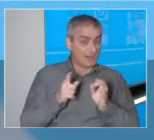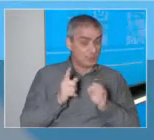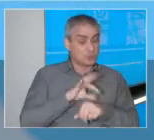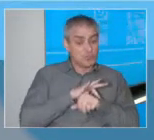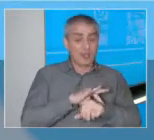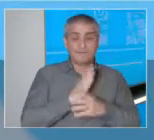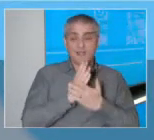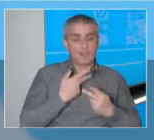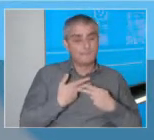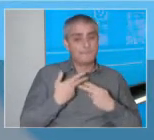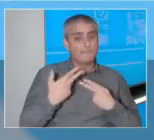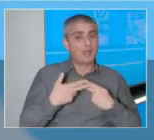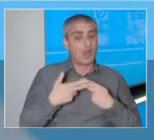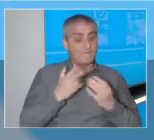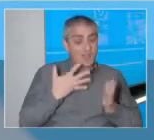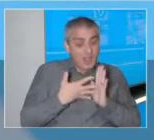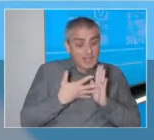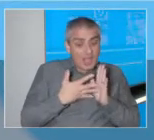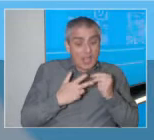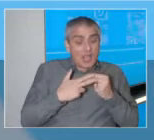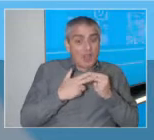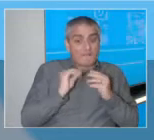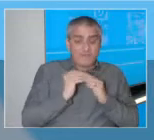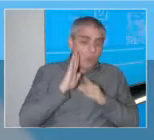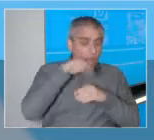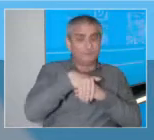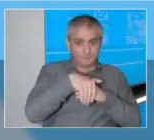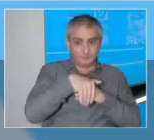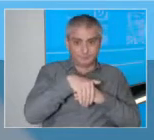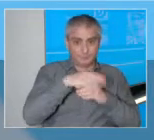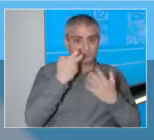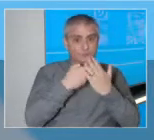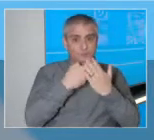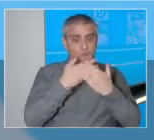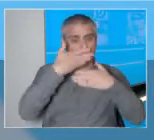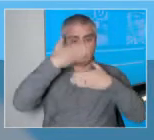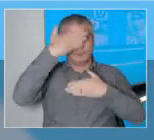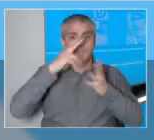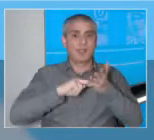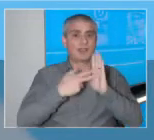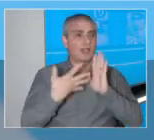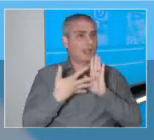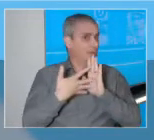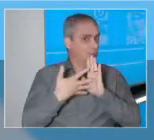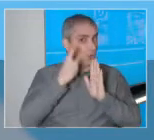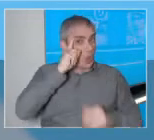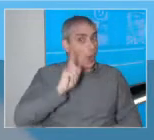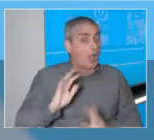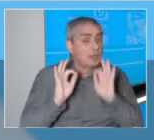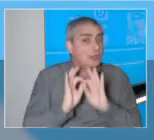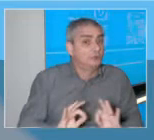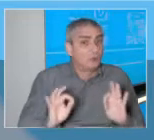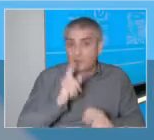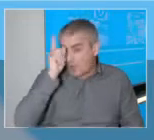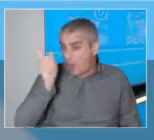שליוותה מקרוב את החקירה הזו, קרוב, לפעמים אפילו מאחורי הזכוכית החד צדדית בחדרי החקירות, לא ידעה מזה כלום,